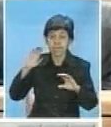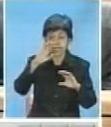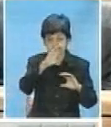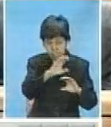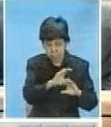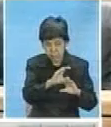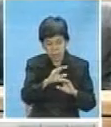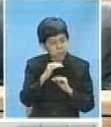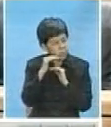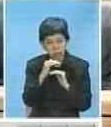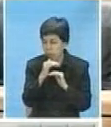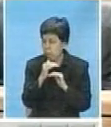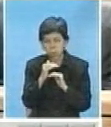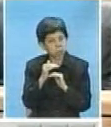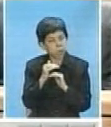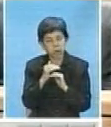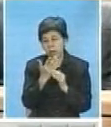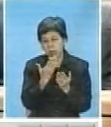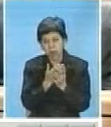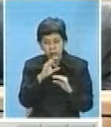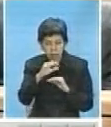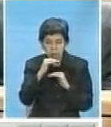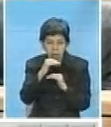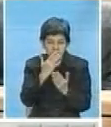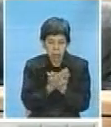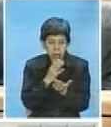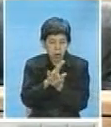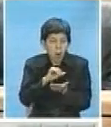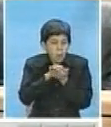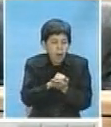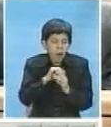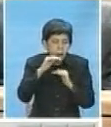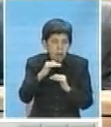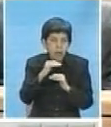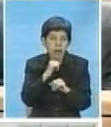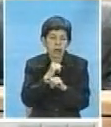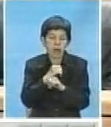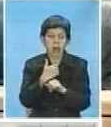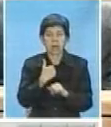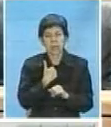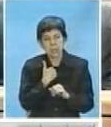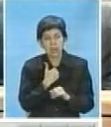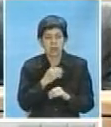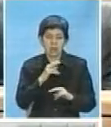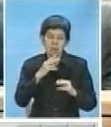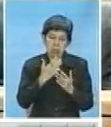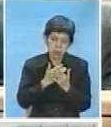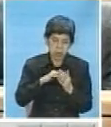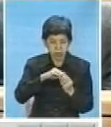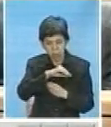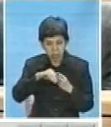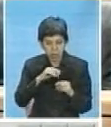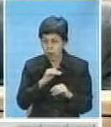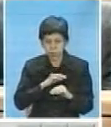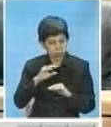จำกัดครับจำกัดทุกครั้งที่จะให้บริการอะไรก็ตามมีบริการอะไรเพิ่มก็ตามจะมีการควบคุมค่าใช้จ่ายกำกับอยู่ตล